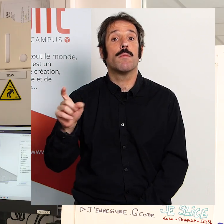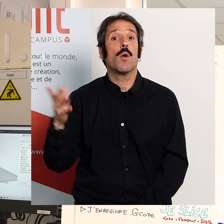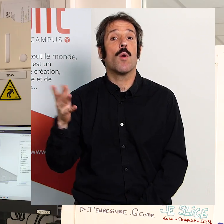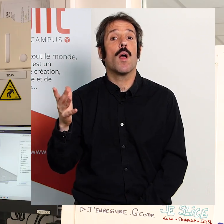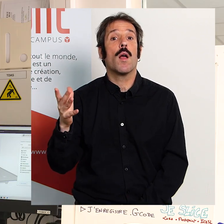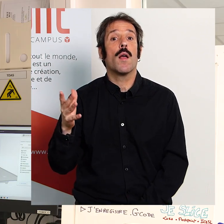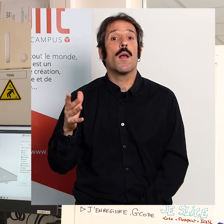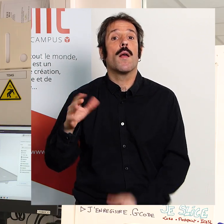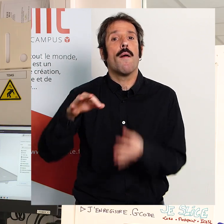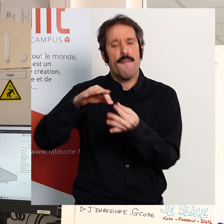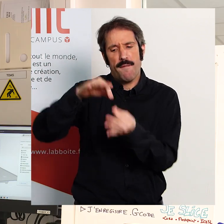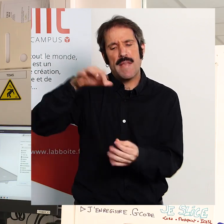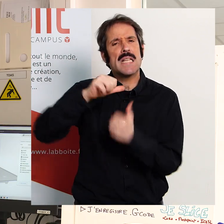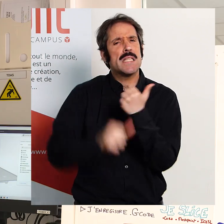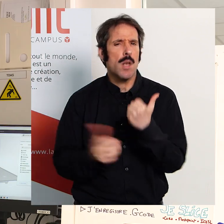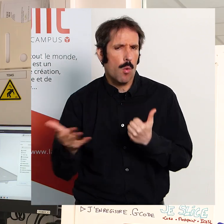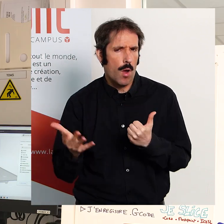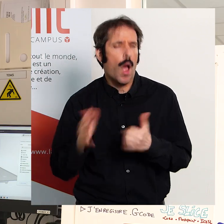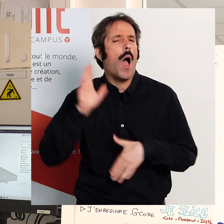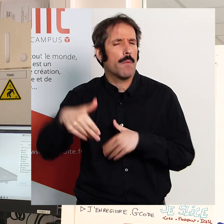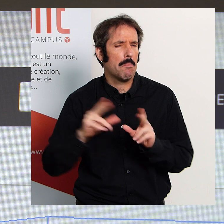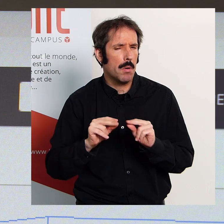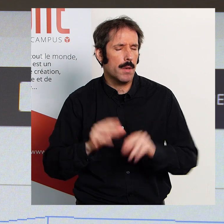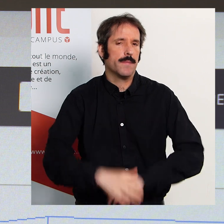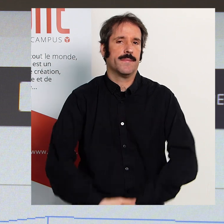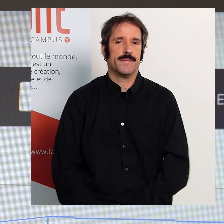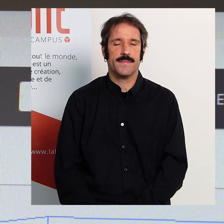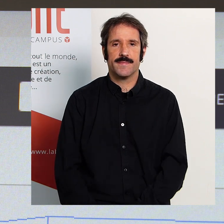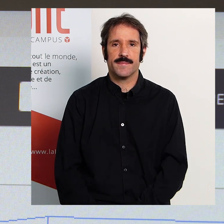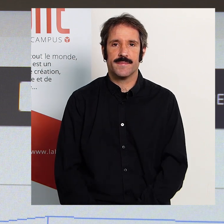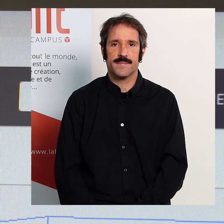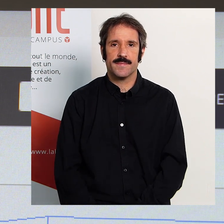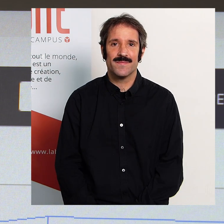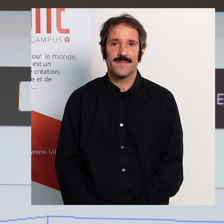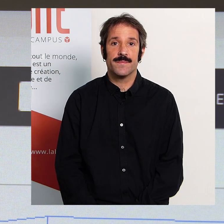Le troisième, c'est le type de fil que vous utiliserez, j'y reviens plus tard.